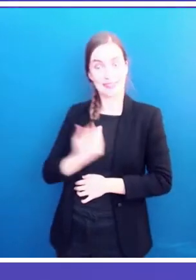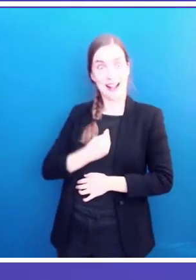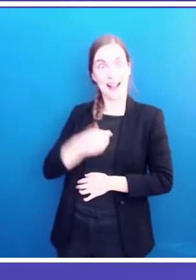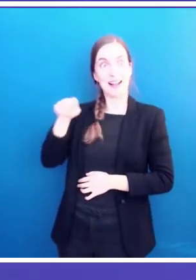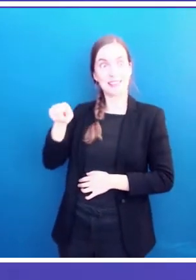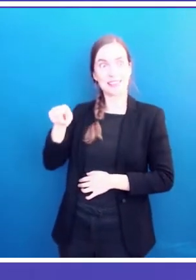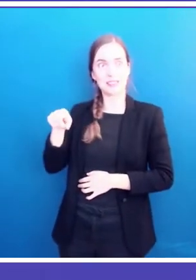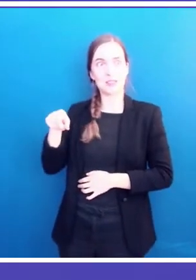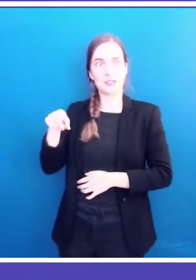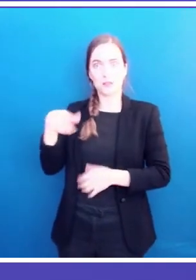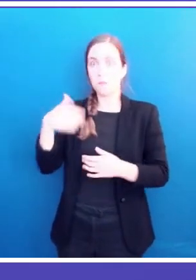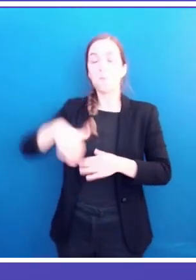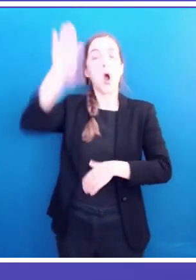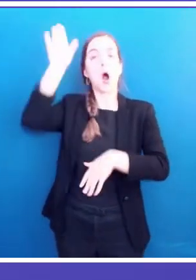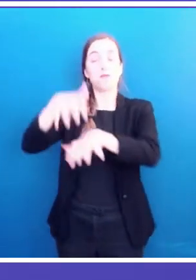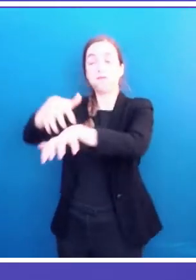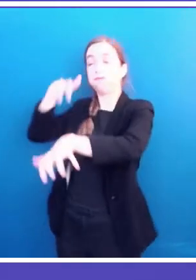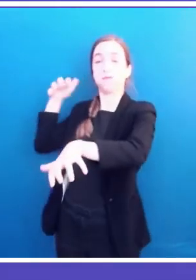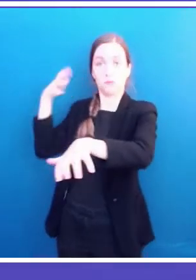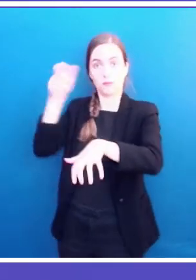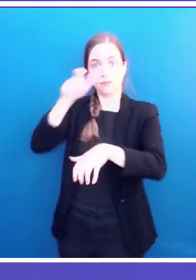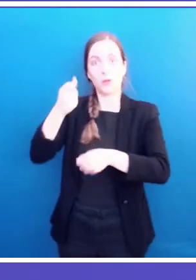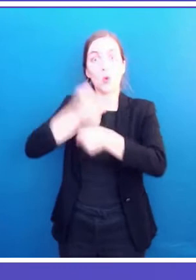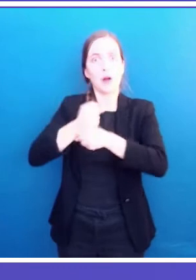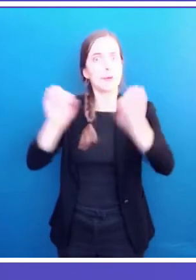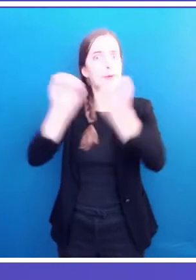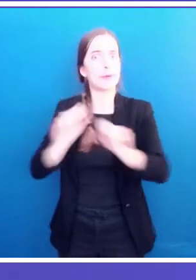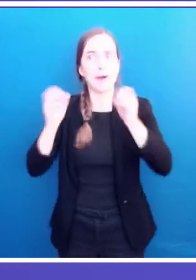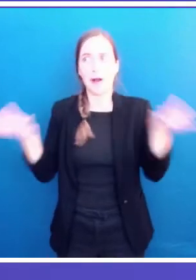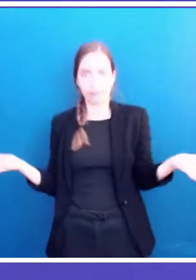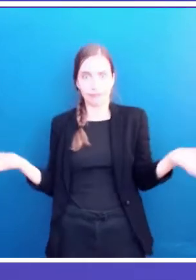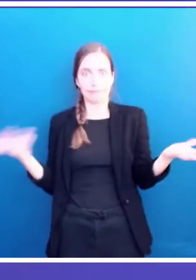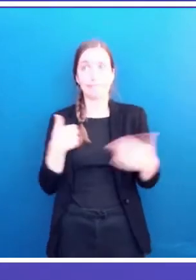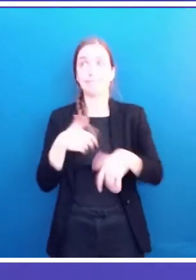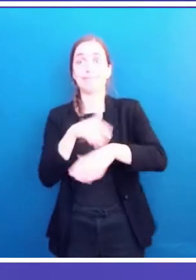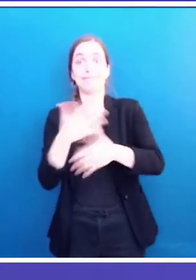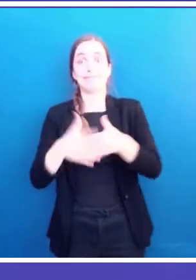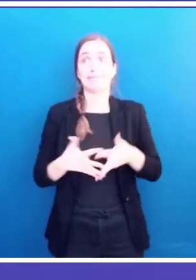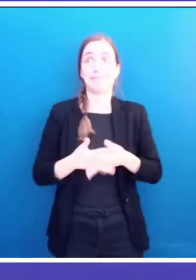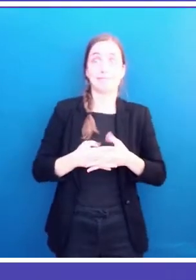عانينا بشكل كبير من الإقصاء من العمل ومن نسبة البطالة.